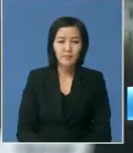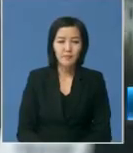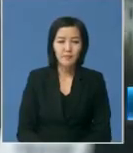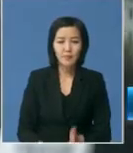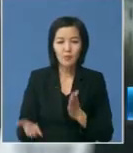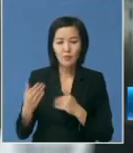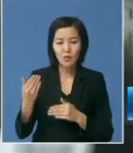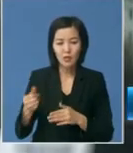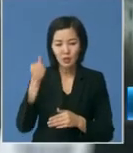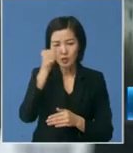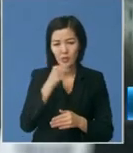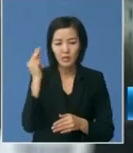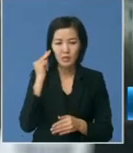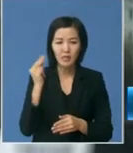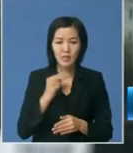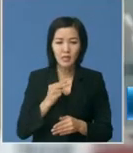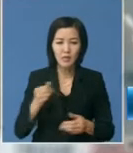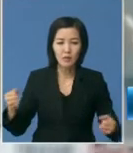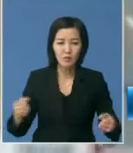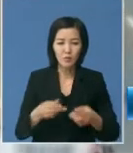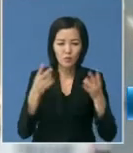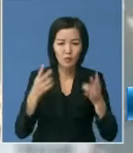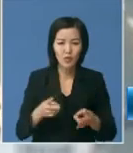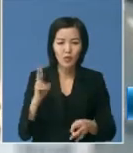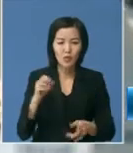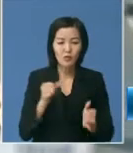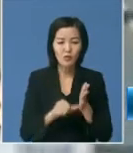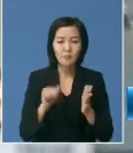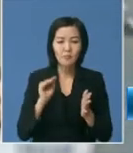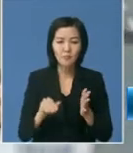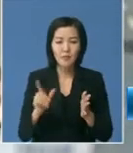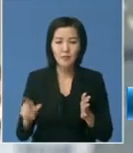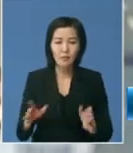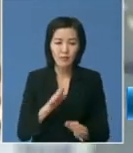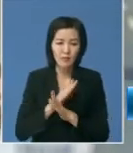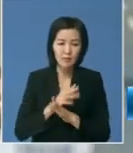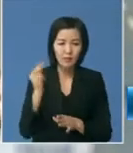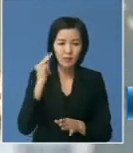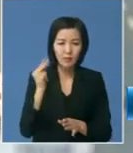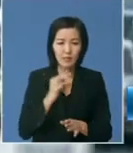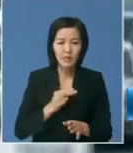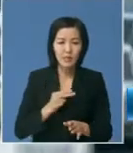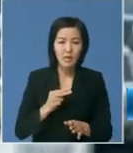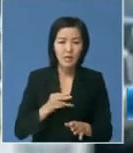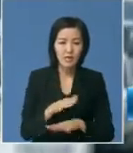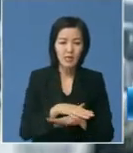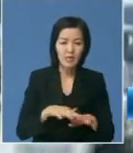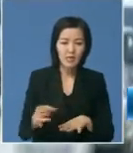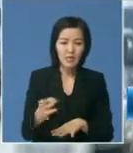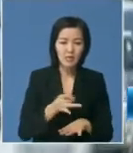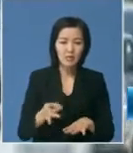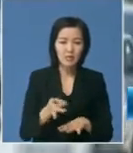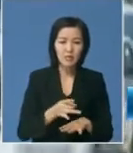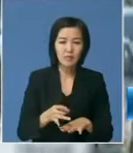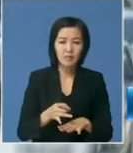Өткен жылы Қытайда жол көлік оқиғасынан 260 мың адам құрбан болды. Осыған байланысты Қытай Халық Республикасының қоғамдық қауіпсіздік